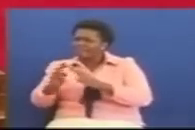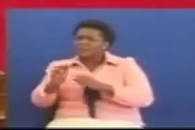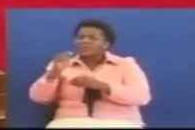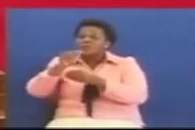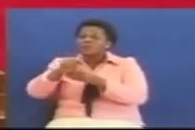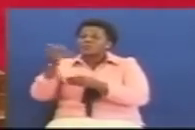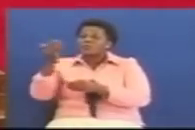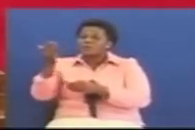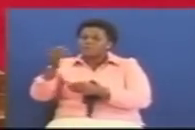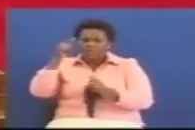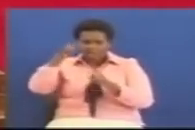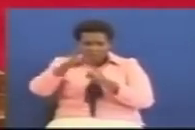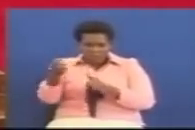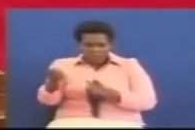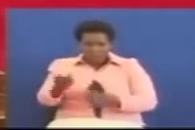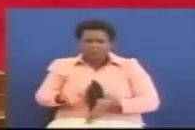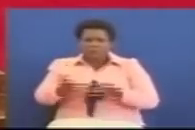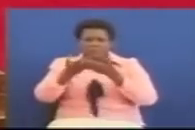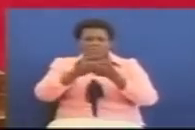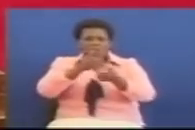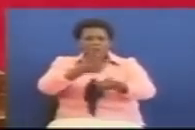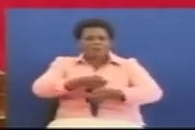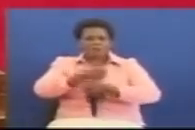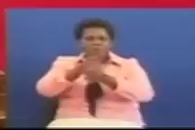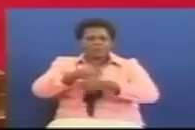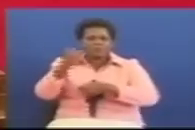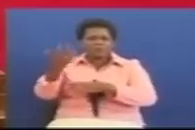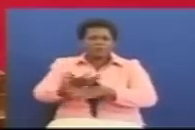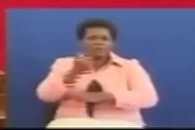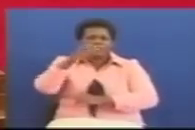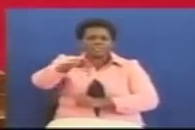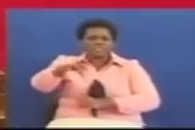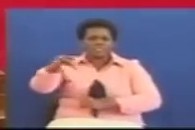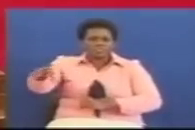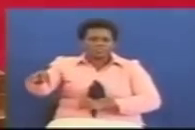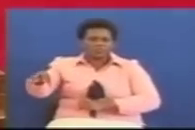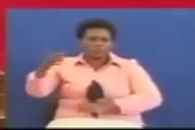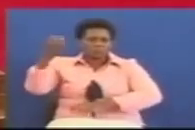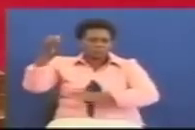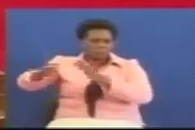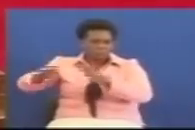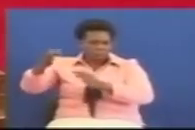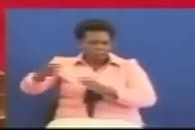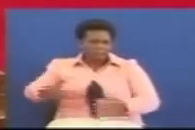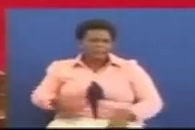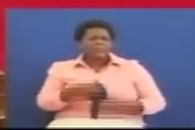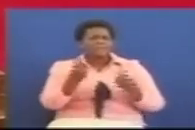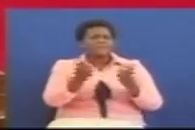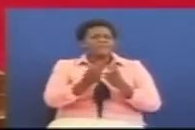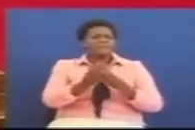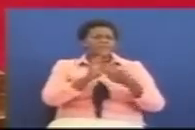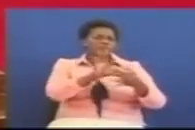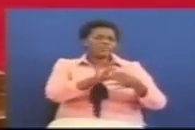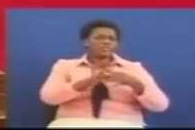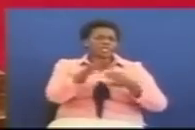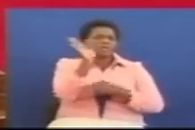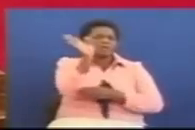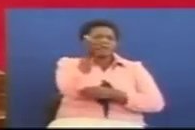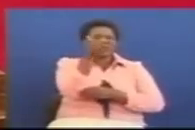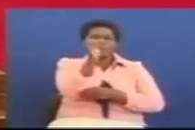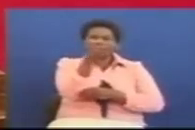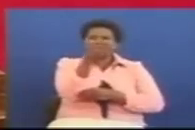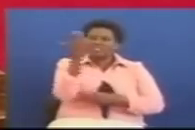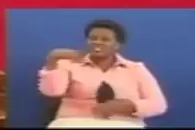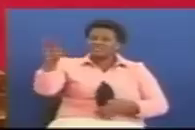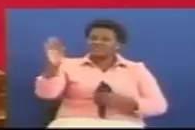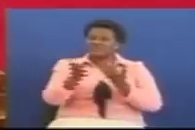uhakika. Lakini pia wizara kwa kushirikiana na balozi zetu nje ya nchi tunaendelea kuwasiliana